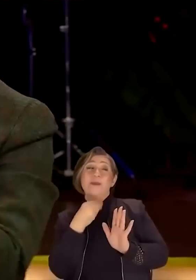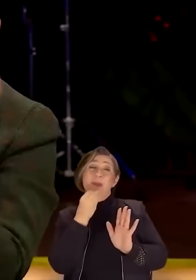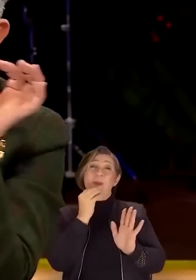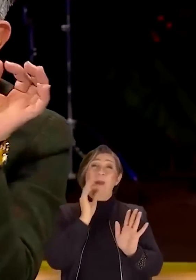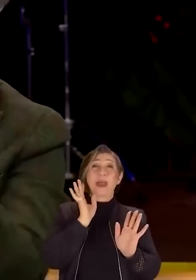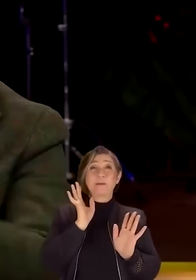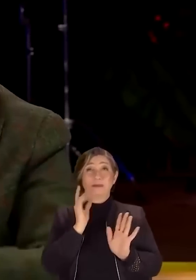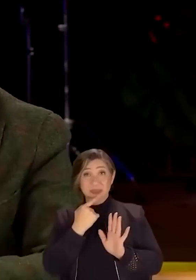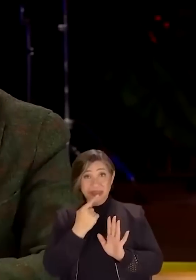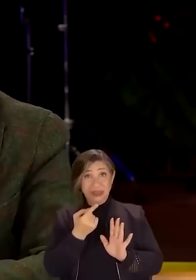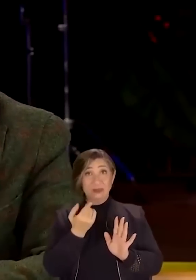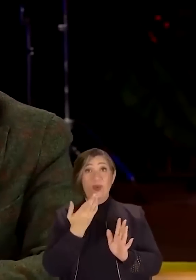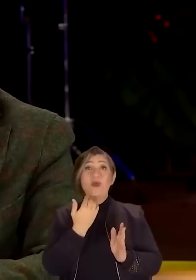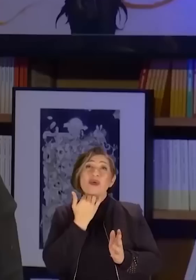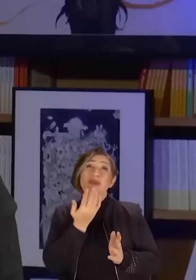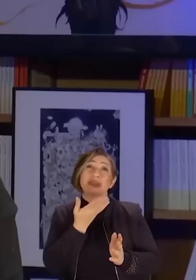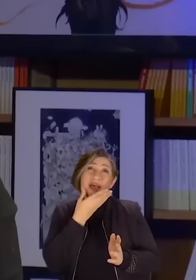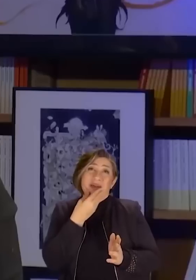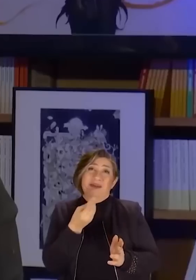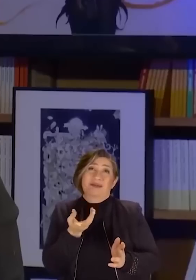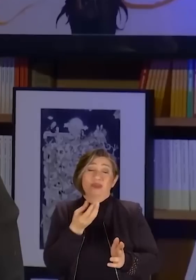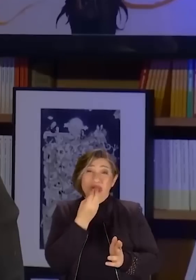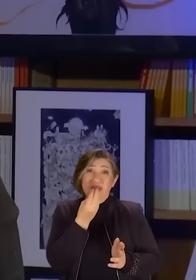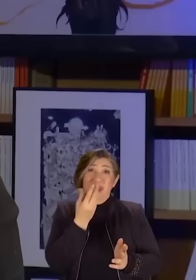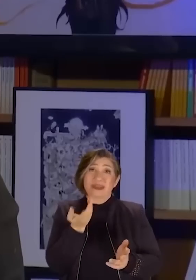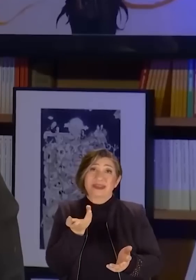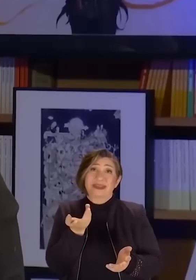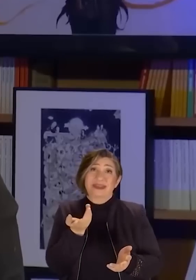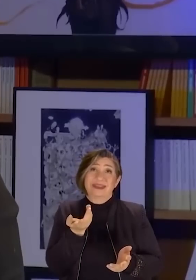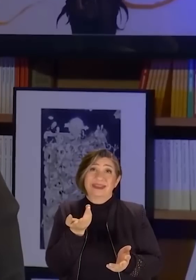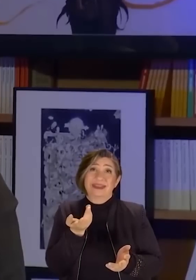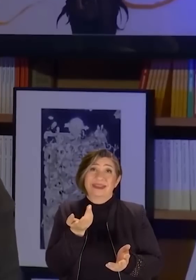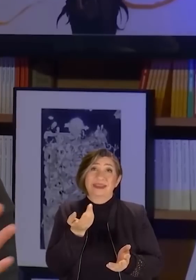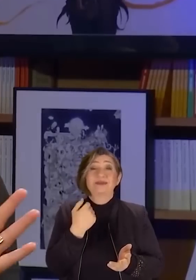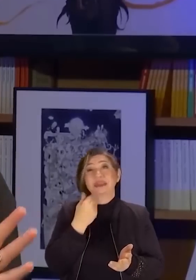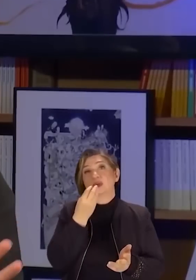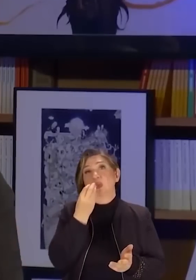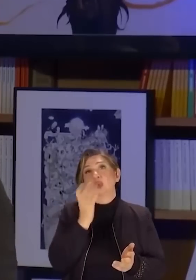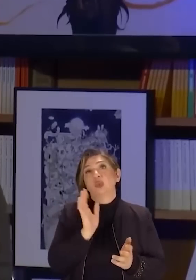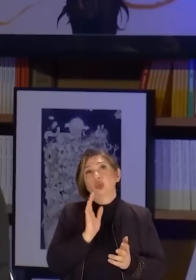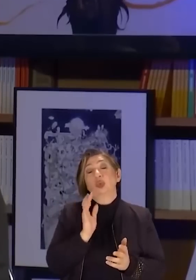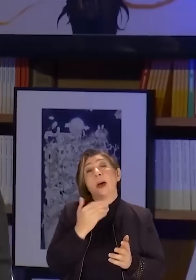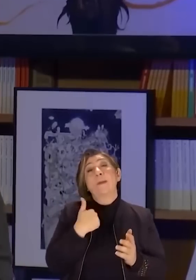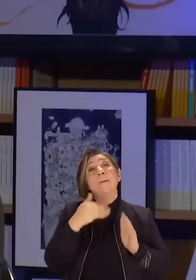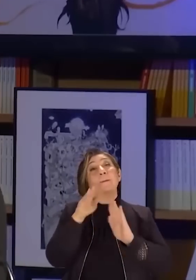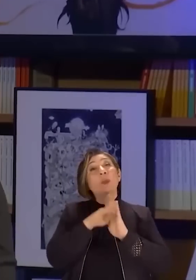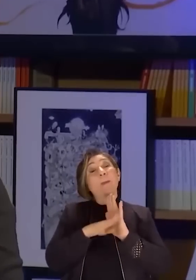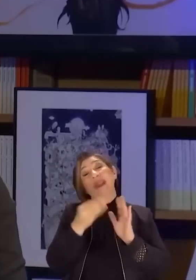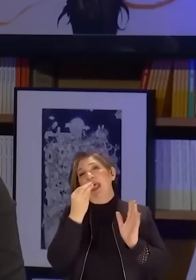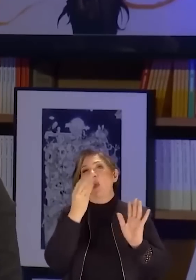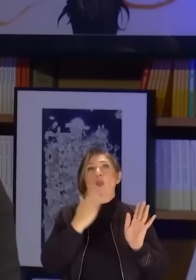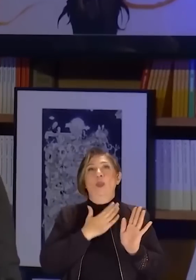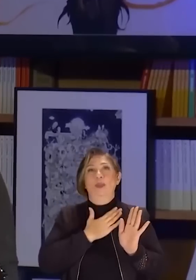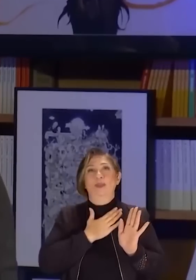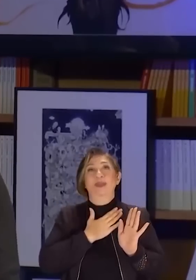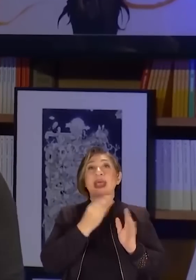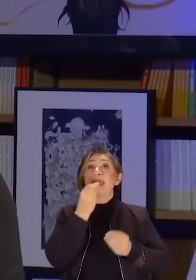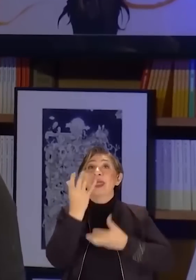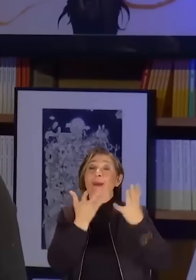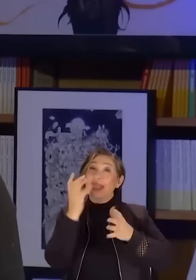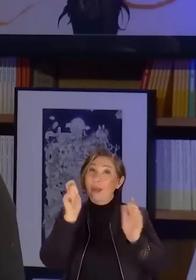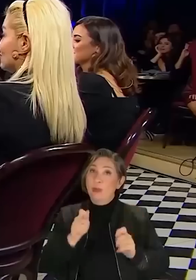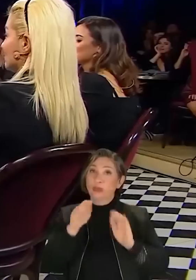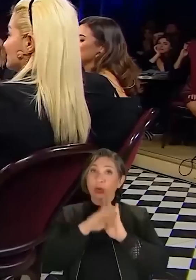Amin. Böyle olmaz ki. Yiyeceğiz. Vallahi biz yiyoruz. Ha? Ben programda yiyorum. Yemek de